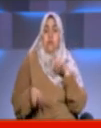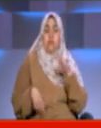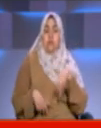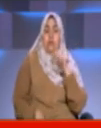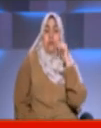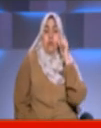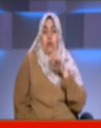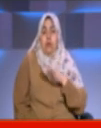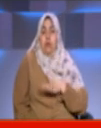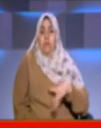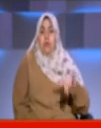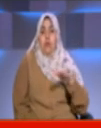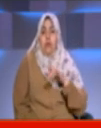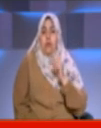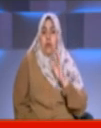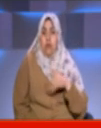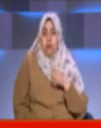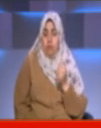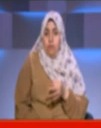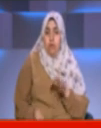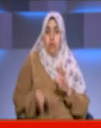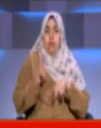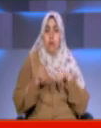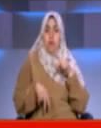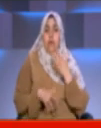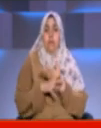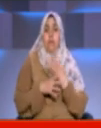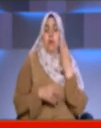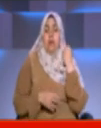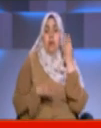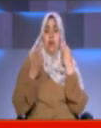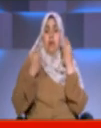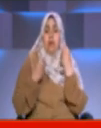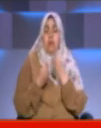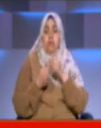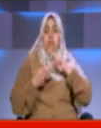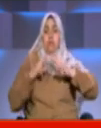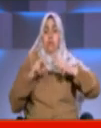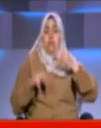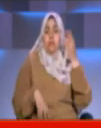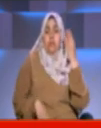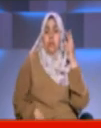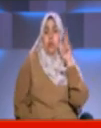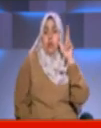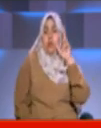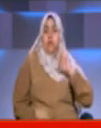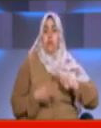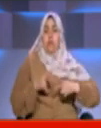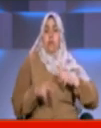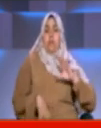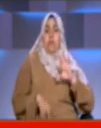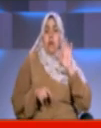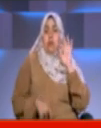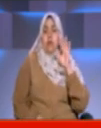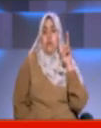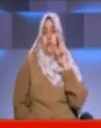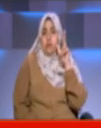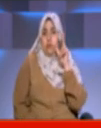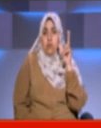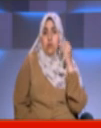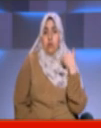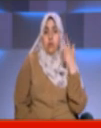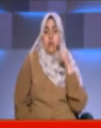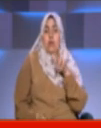العملاء لكي يفبركوا لها بعض الأخبار، لكي يفبركوا لها بعض الفيديوهات لكي تحقق